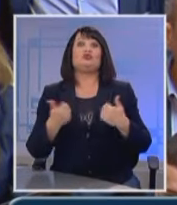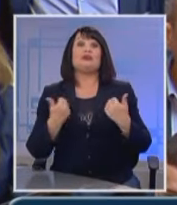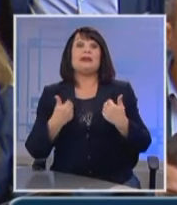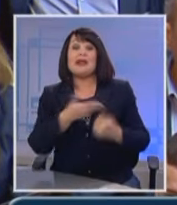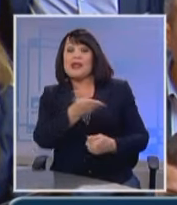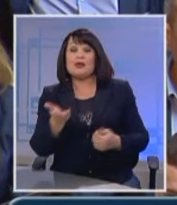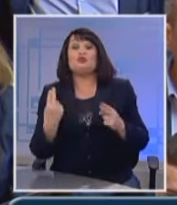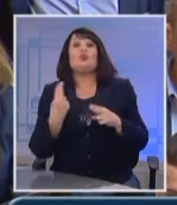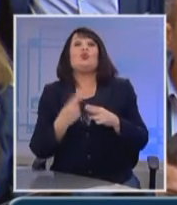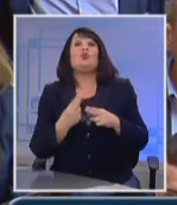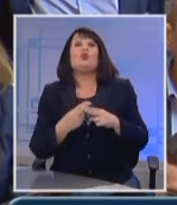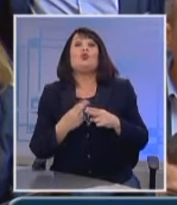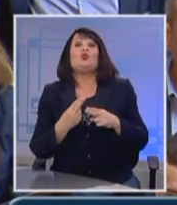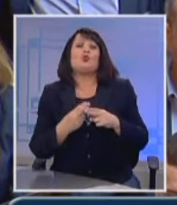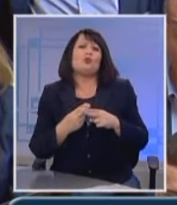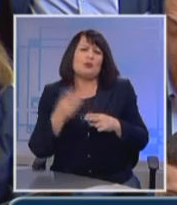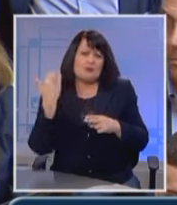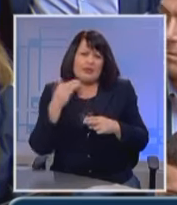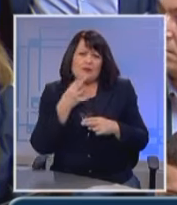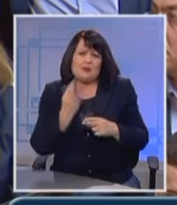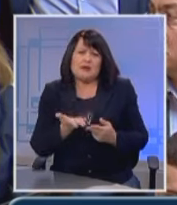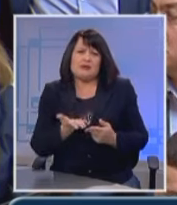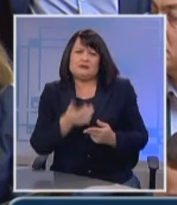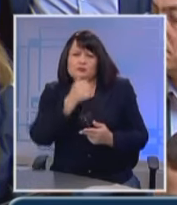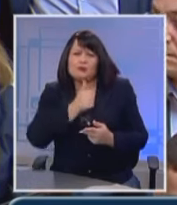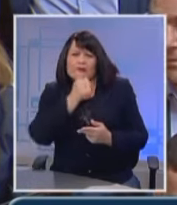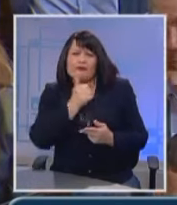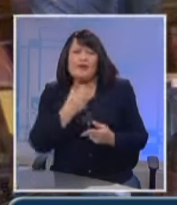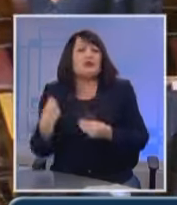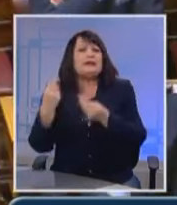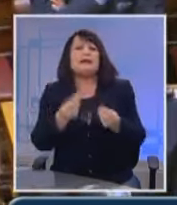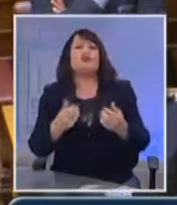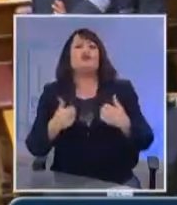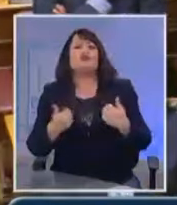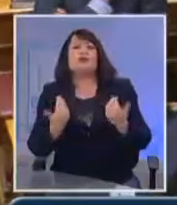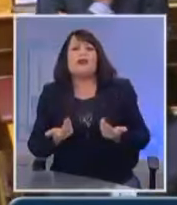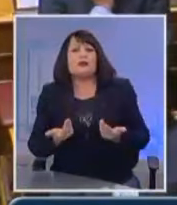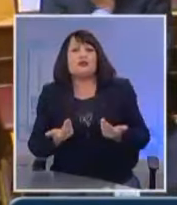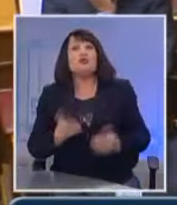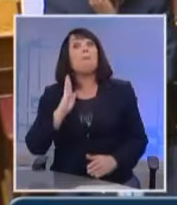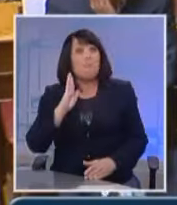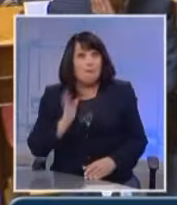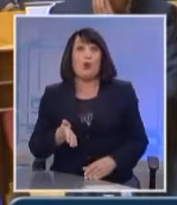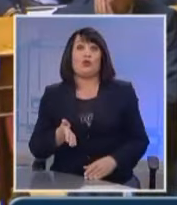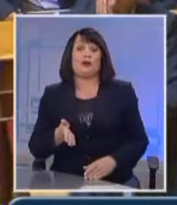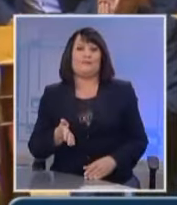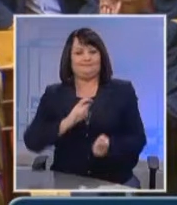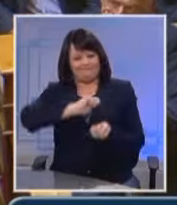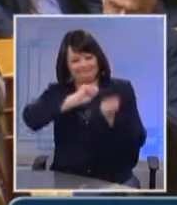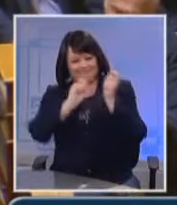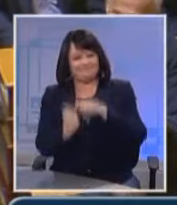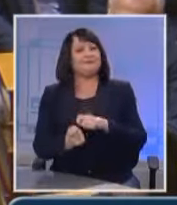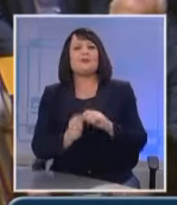το μεγαλύτερο θύμα αυτής της κρίσης. Και τι είναι εκείνο που τους μεταφέρατε. Πώς μπορεί να μετατρέψει